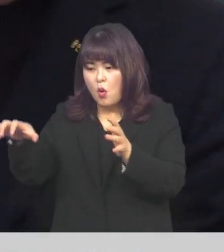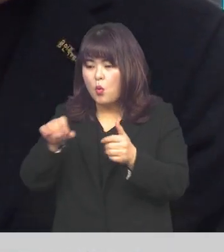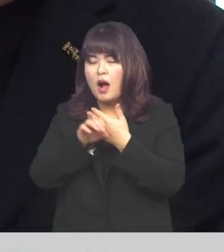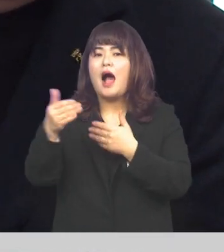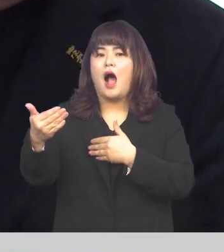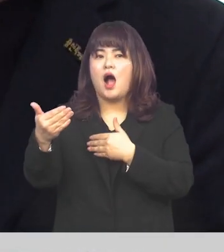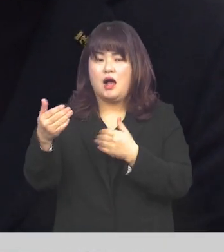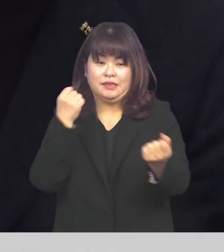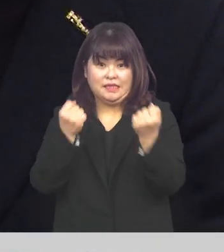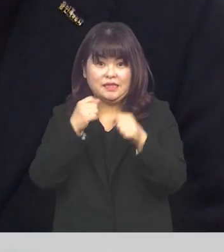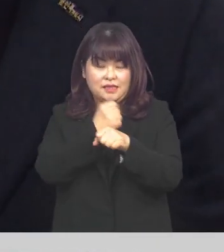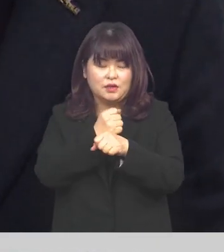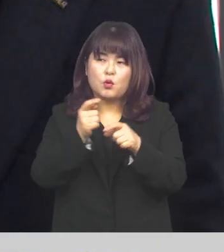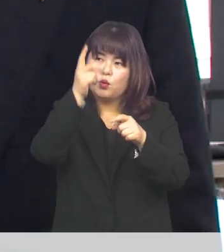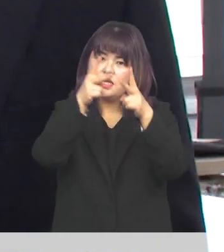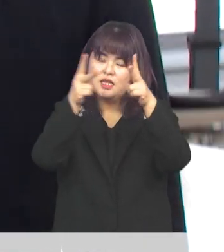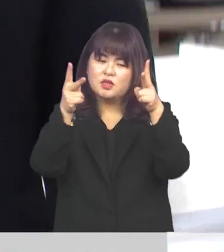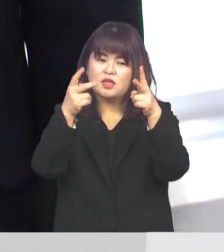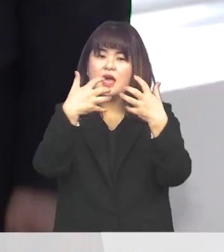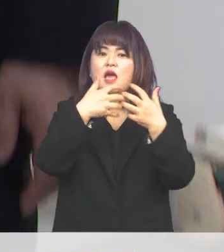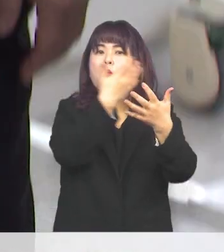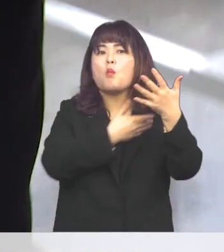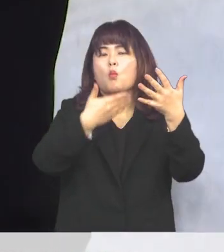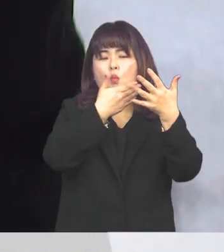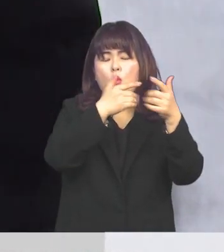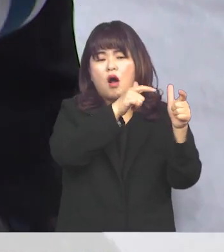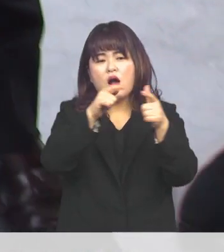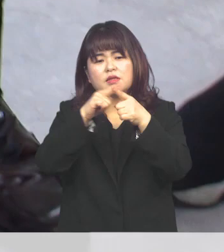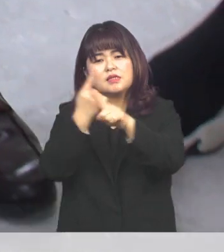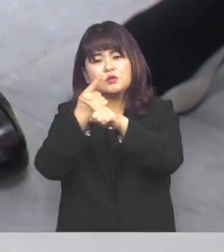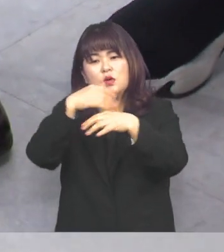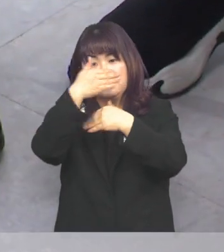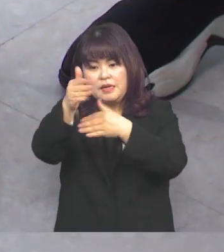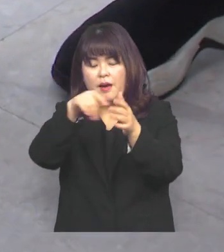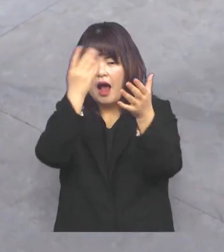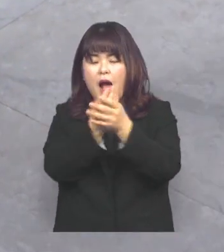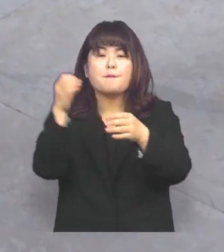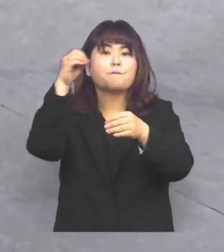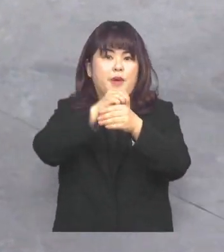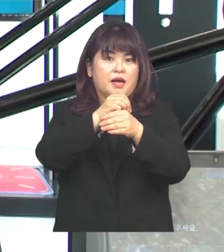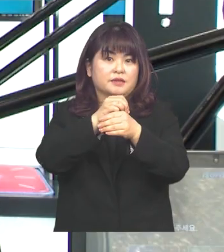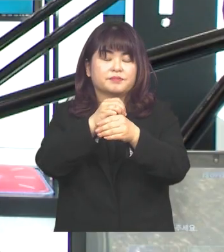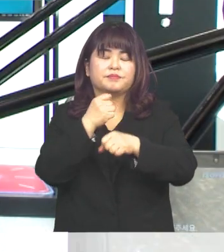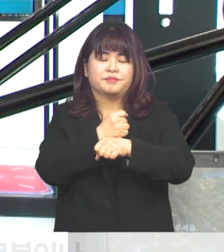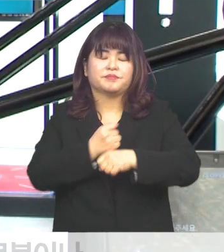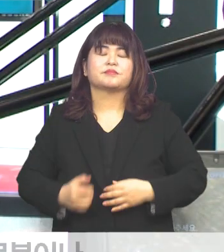설치하였고 2층에는 기존의 로봇재활실과 각 치료실을 합친 스마트재활치료실로 구성했습니다.